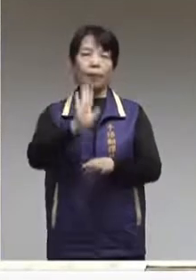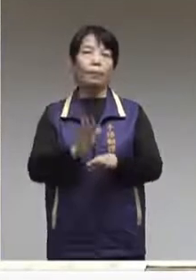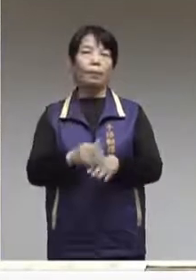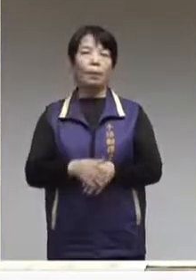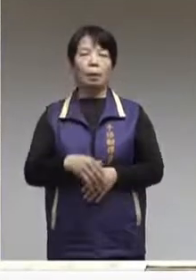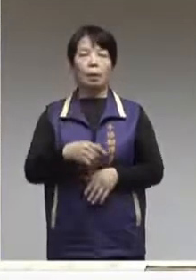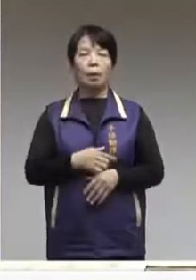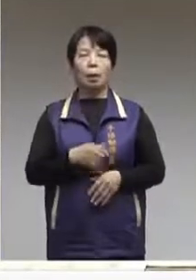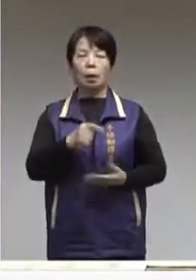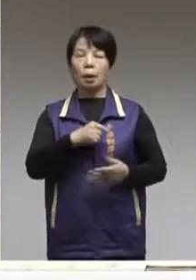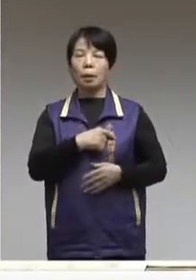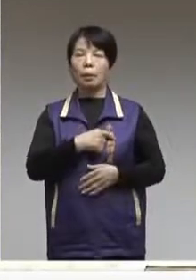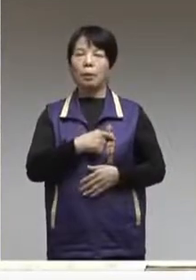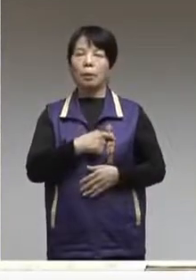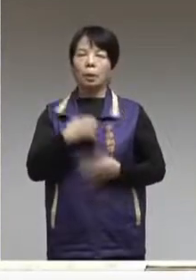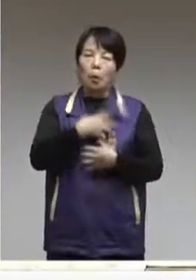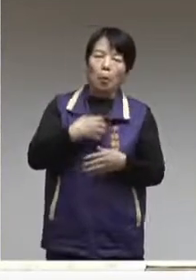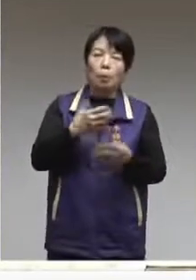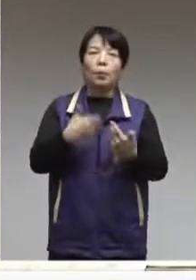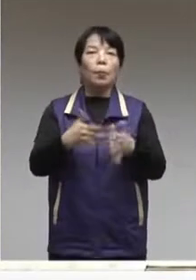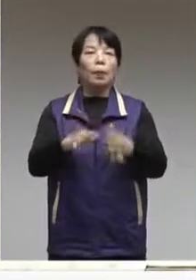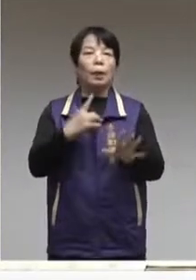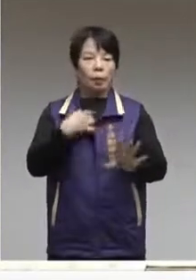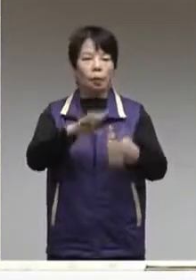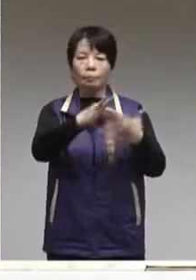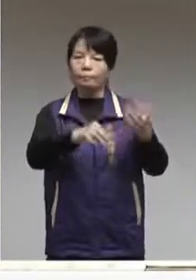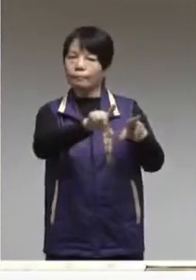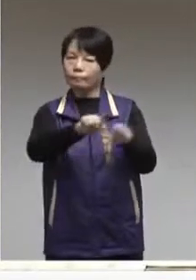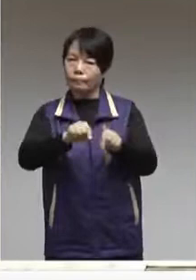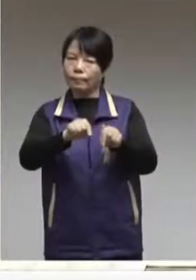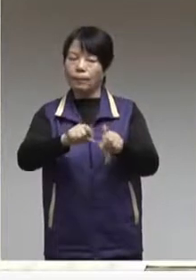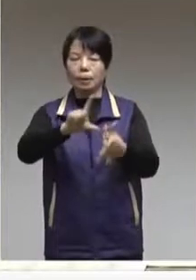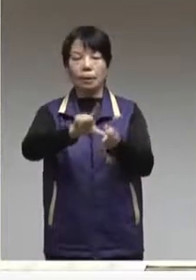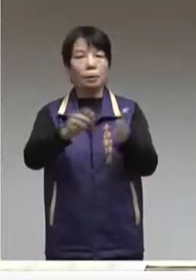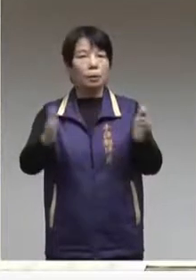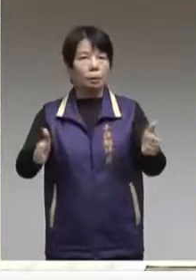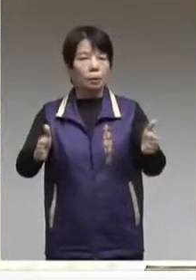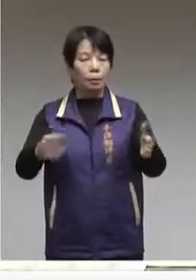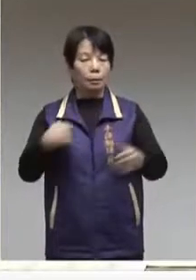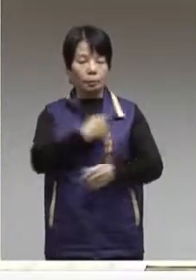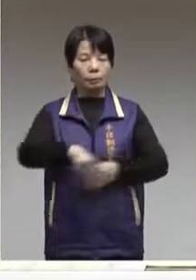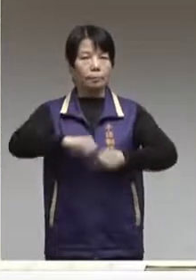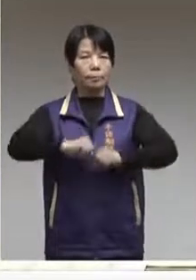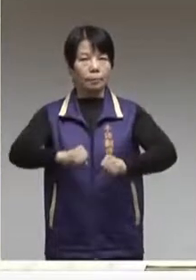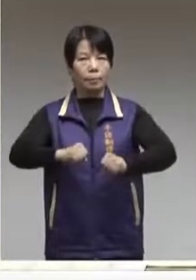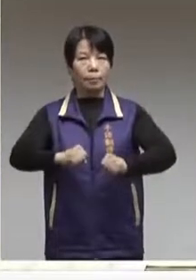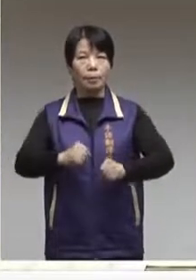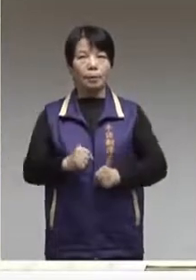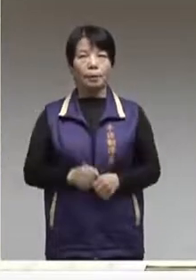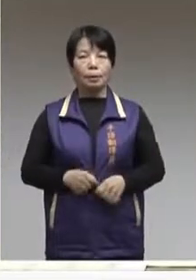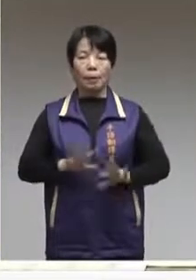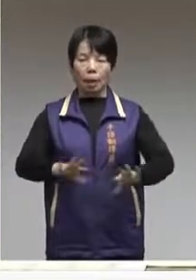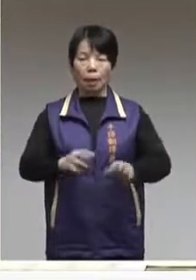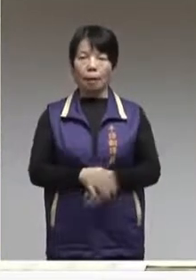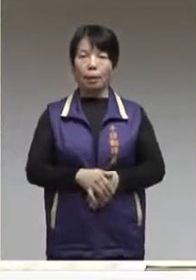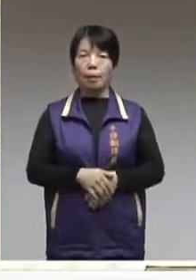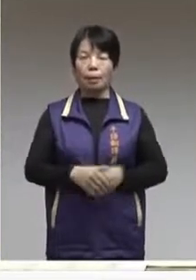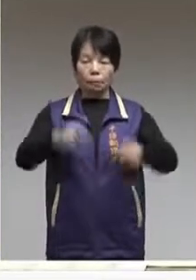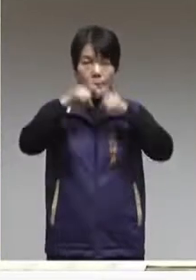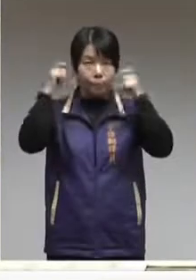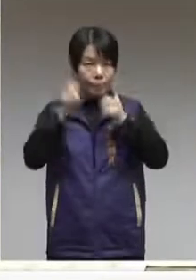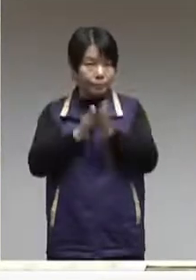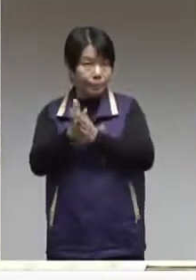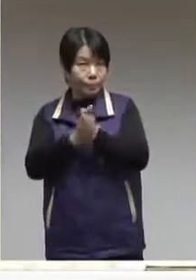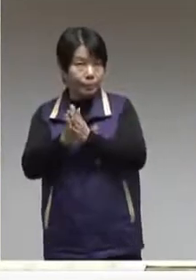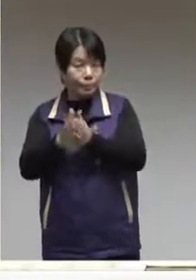着照步行，吼，哦，啊，伫这段时间，甲咱的健康，啊，咱的公共卫生，甲做好好，